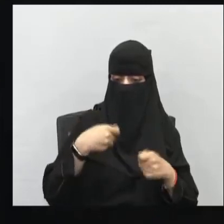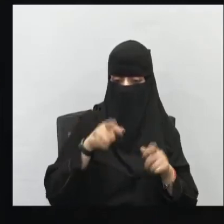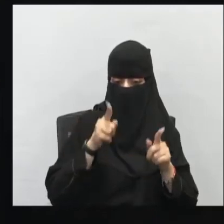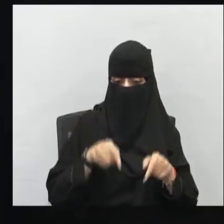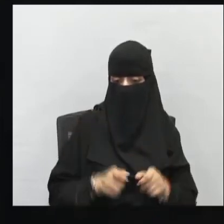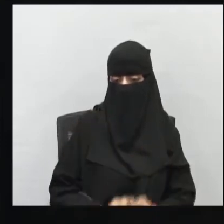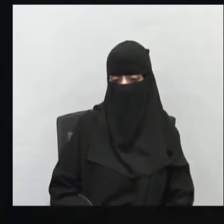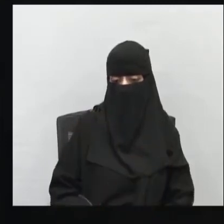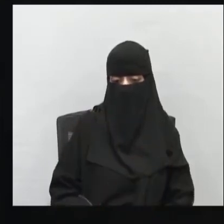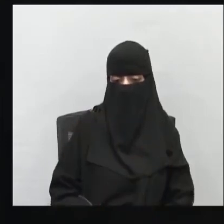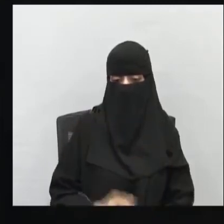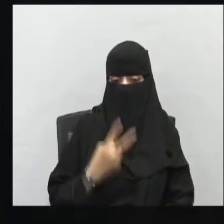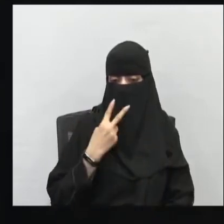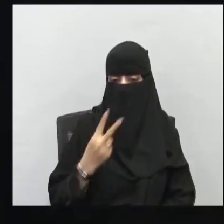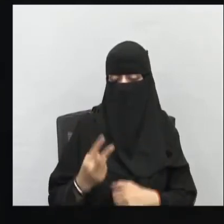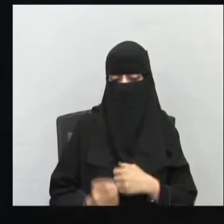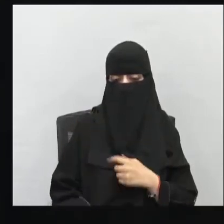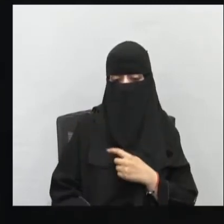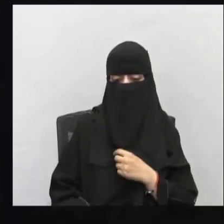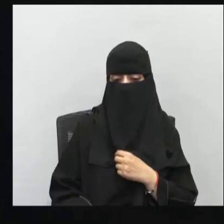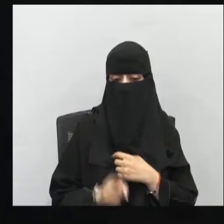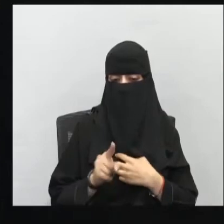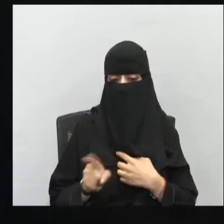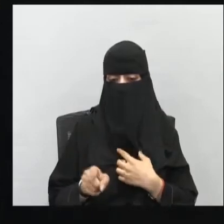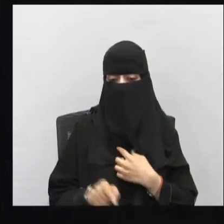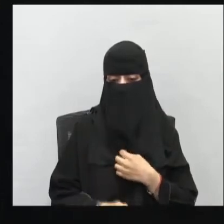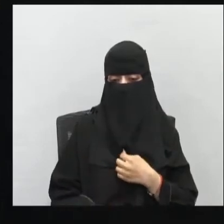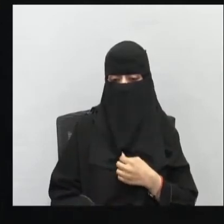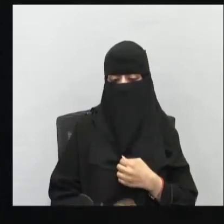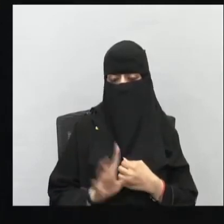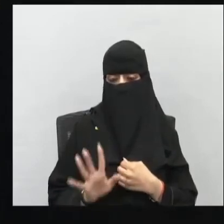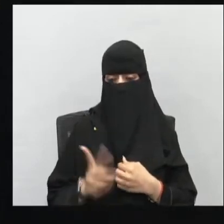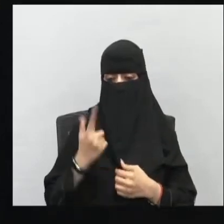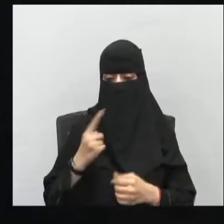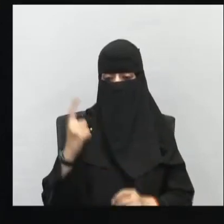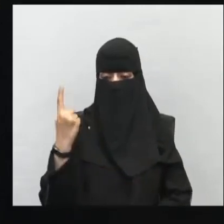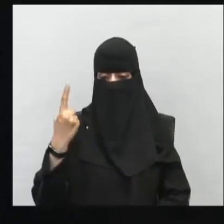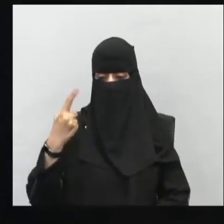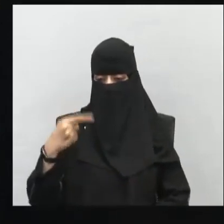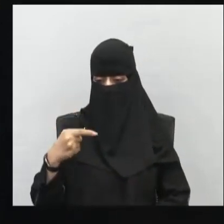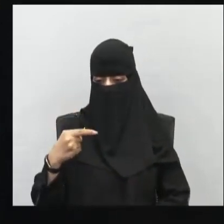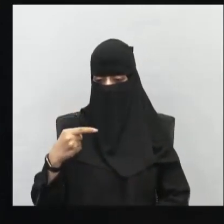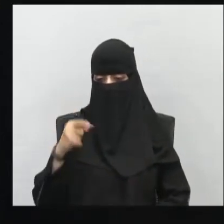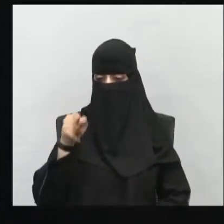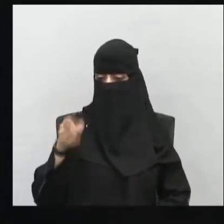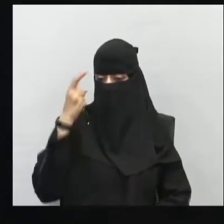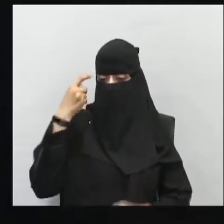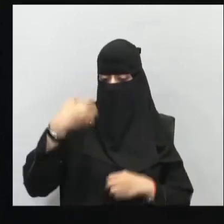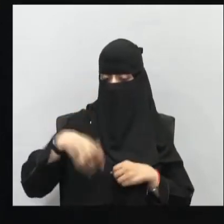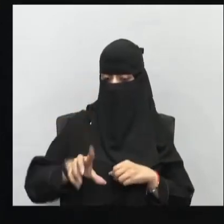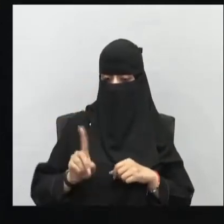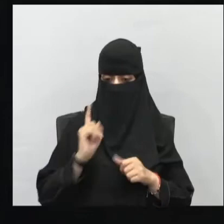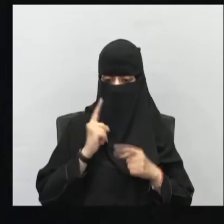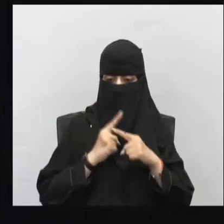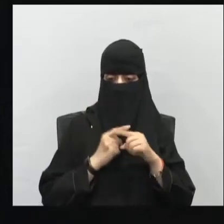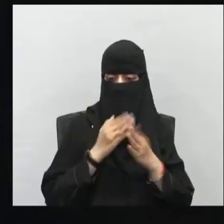الملابس؟ إذا لاحظوا معي هنا، هنا لدي هنا طبعا فئة 10 ريالات ضرب